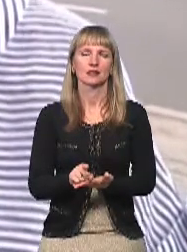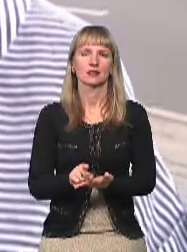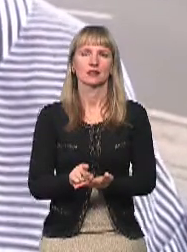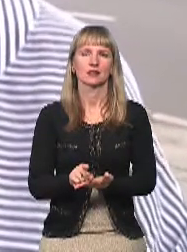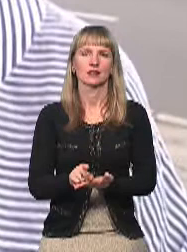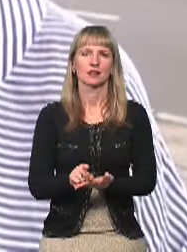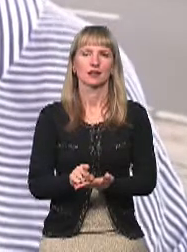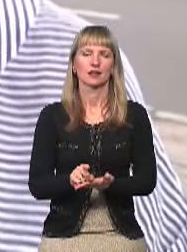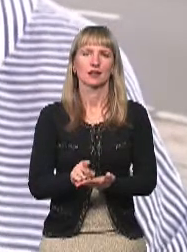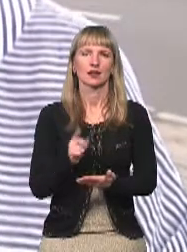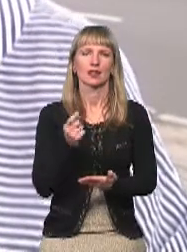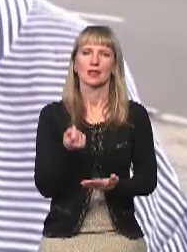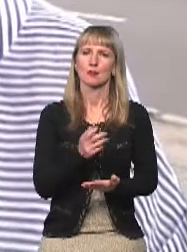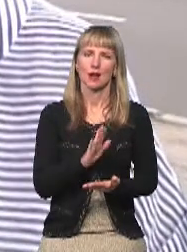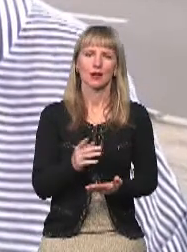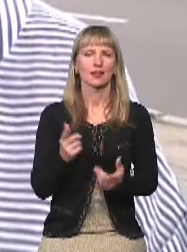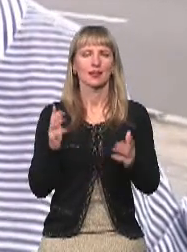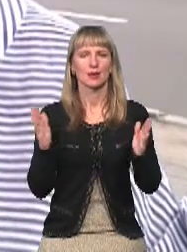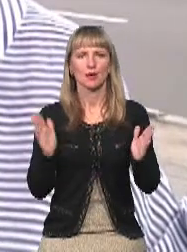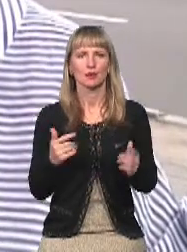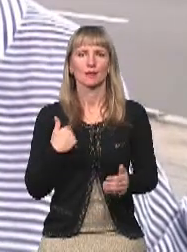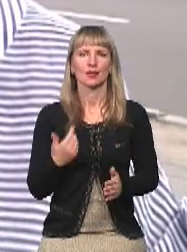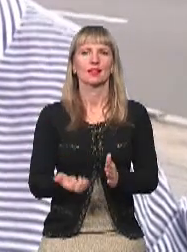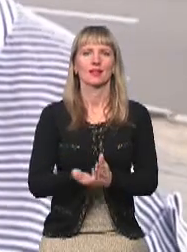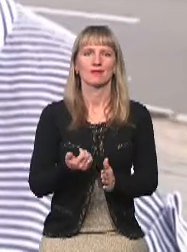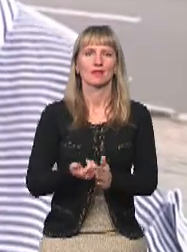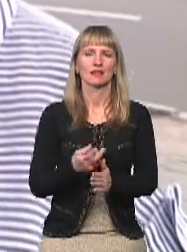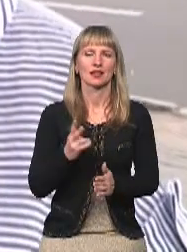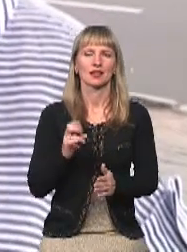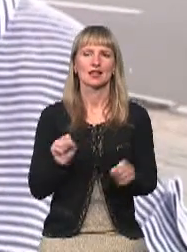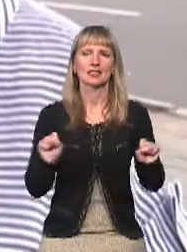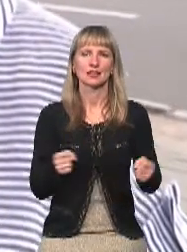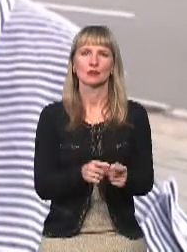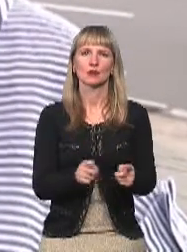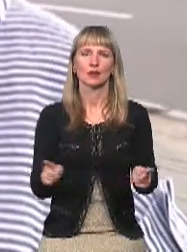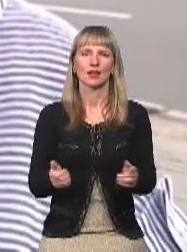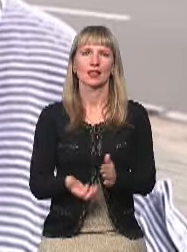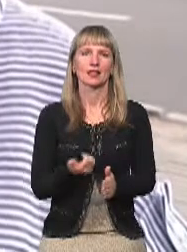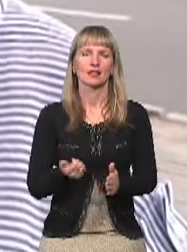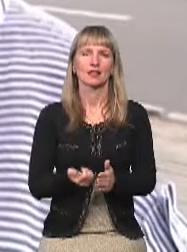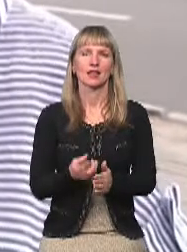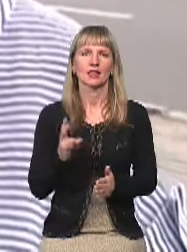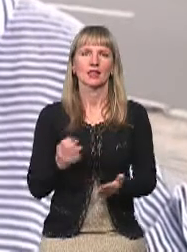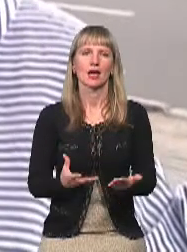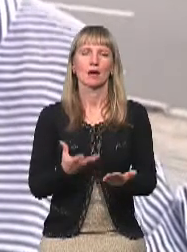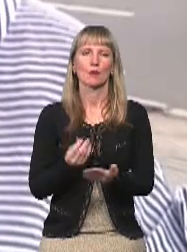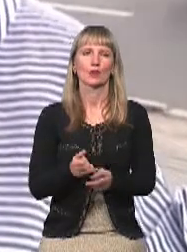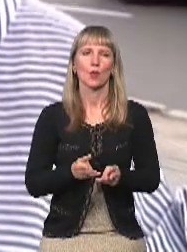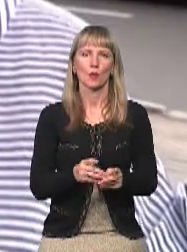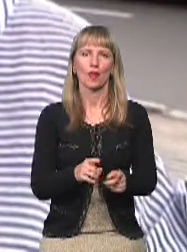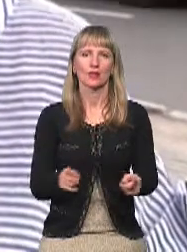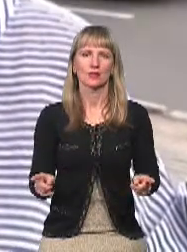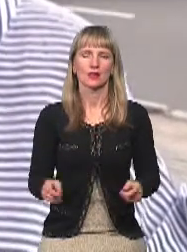не мала, і не велика. Мені її не вистачає на зимній період, не вистачає на оплату опалення.